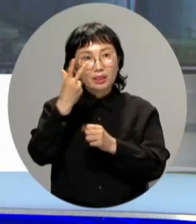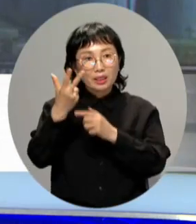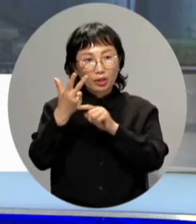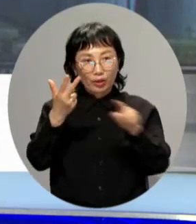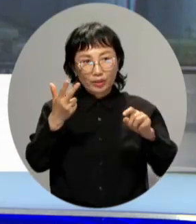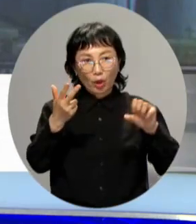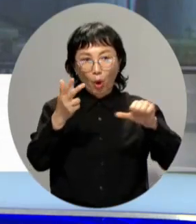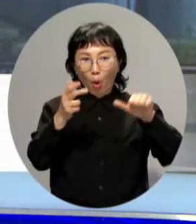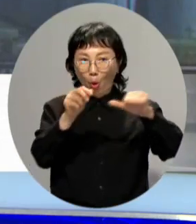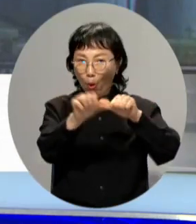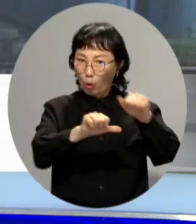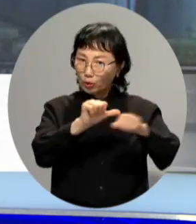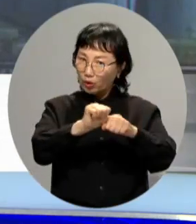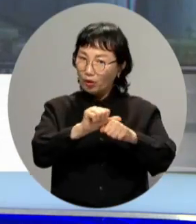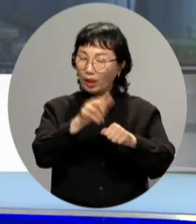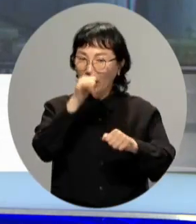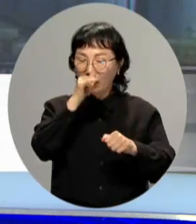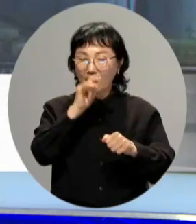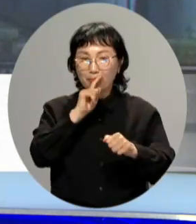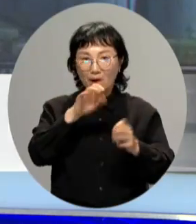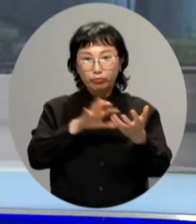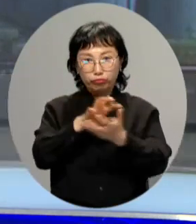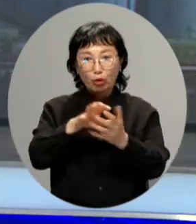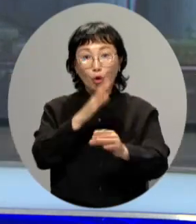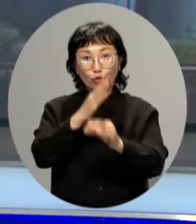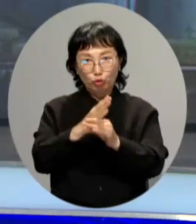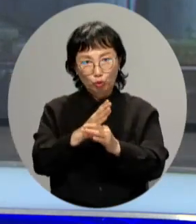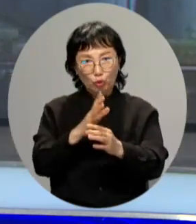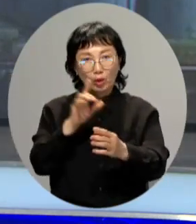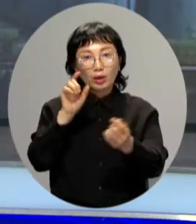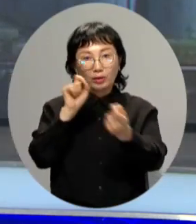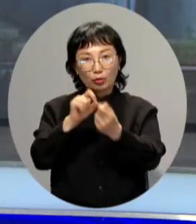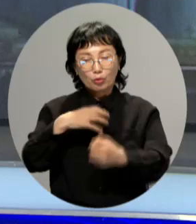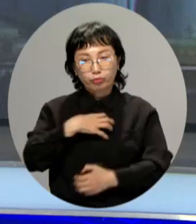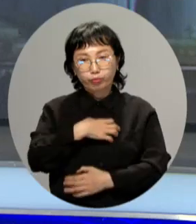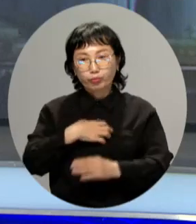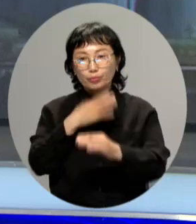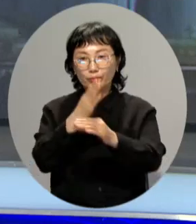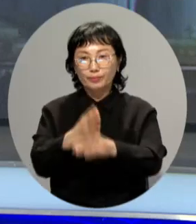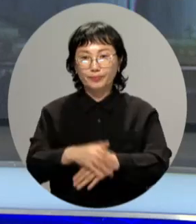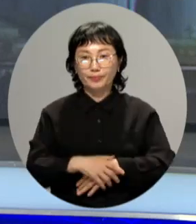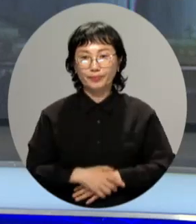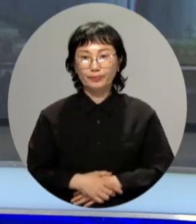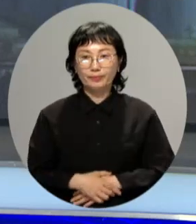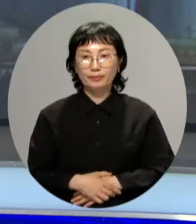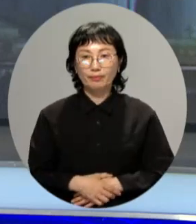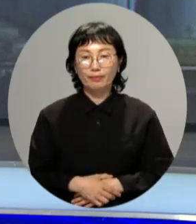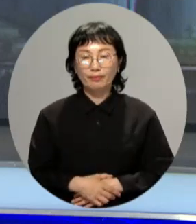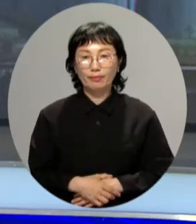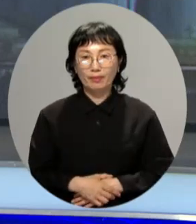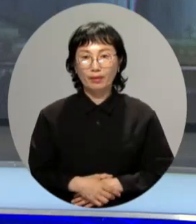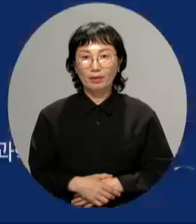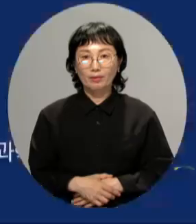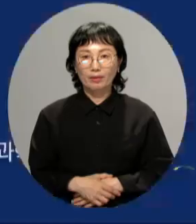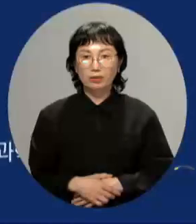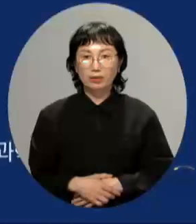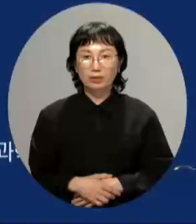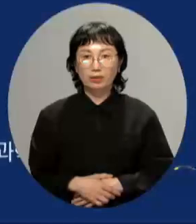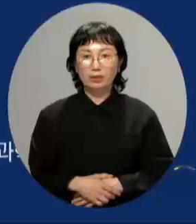놓고 주장이 분분할 만큼 논란 여전에 우려가 커지고 있습니다. 강동엽 기자입니다.